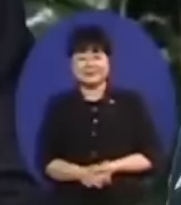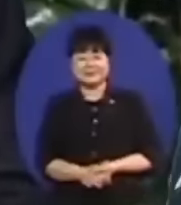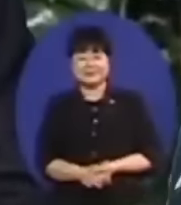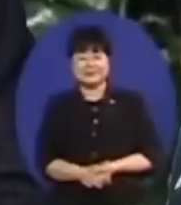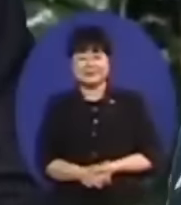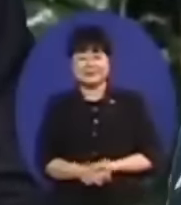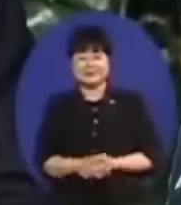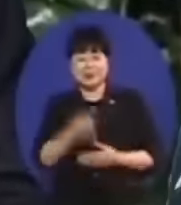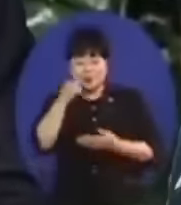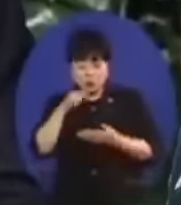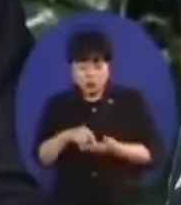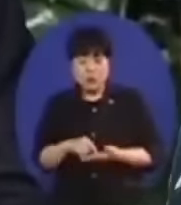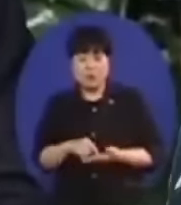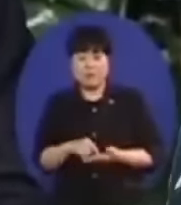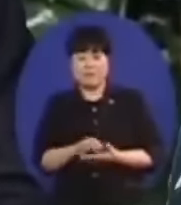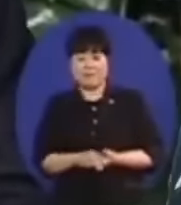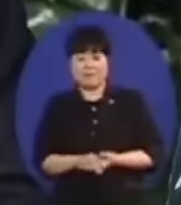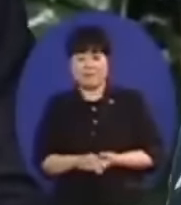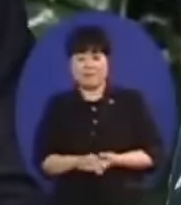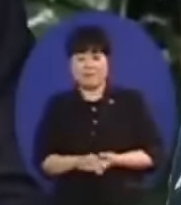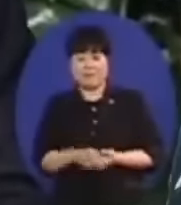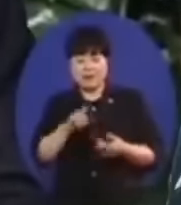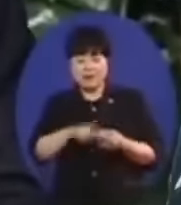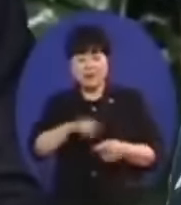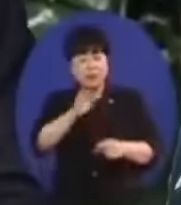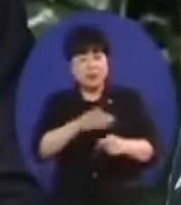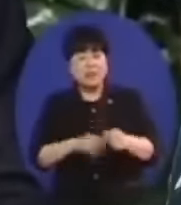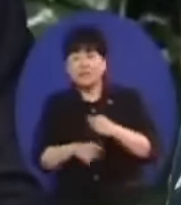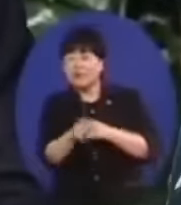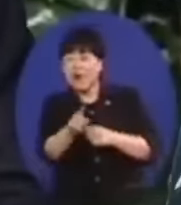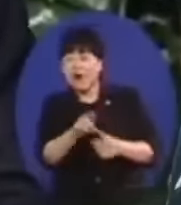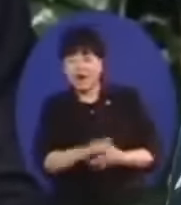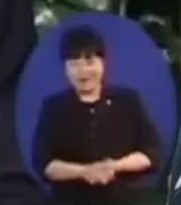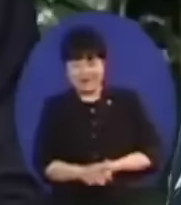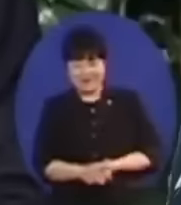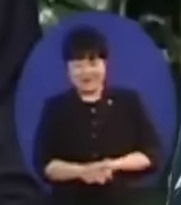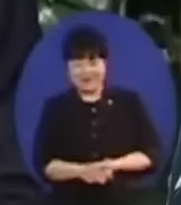굉장히 간단하고 쉬운 것 같으면 사람들 그대로 안 하거든요.